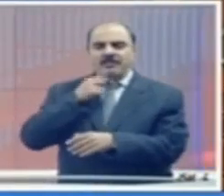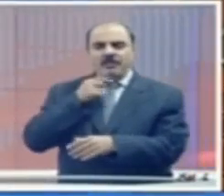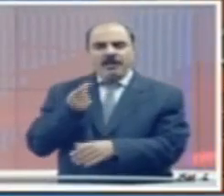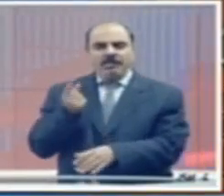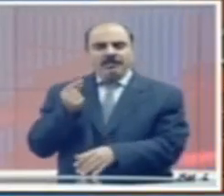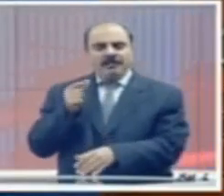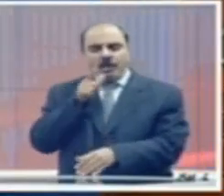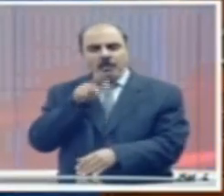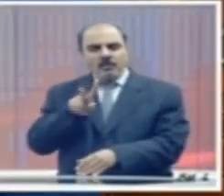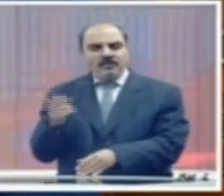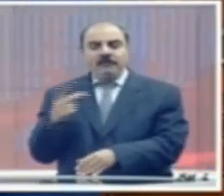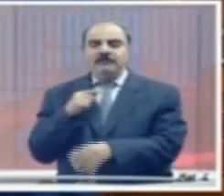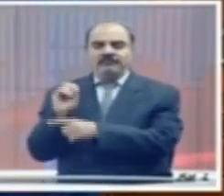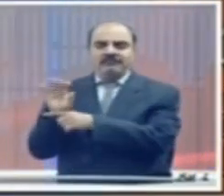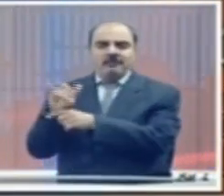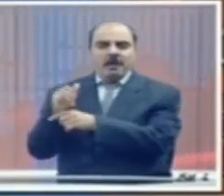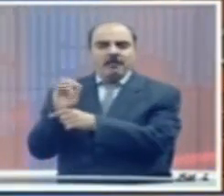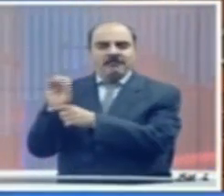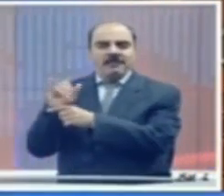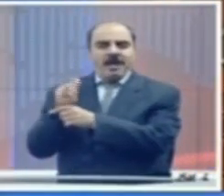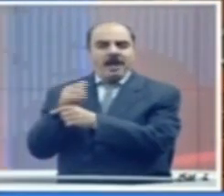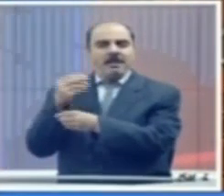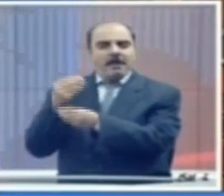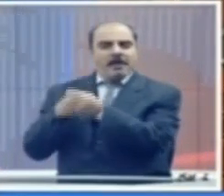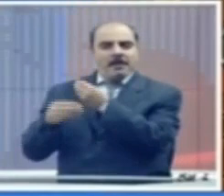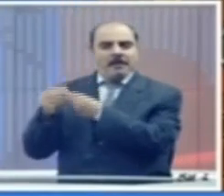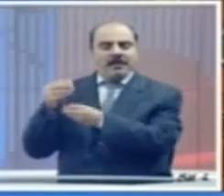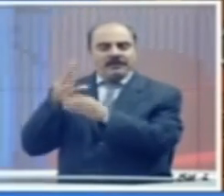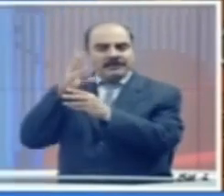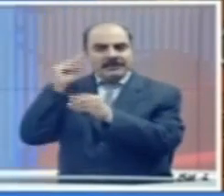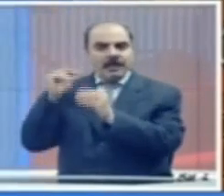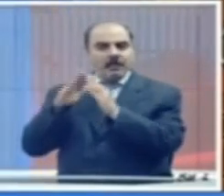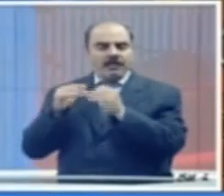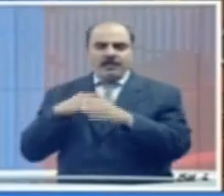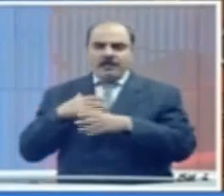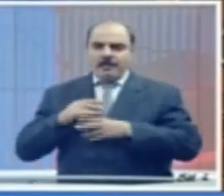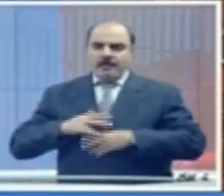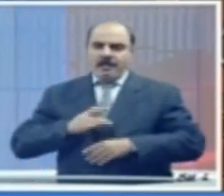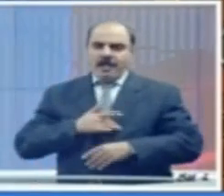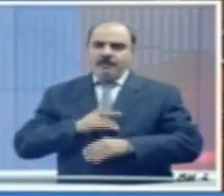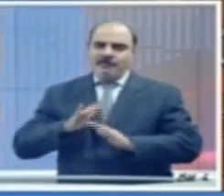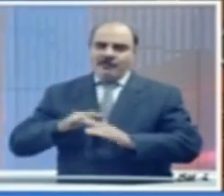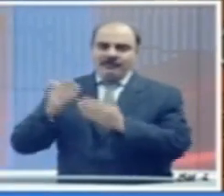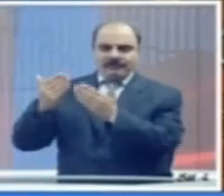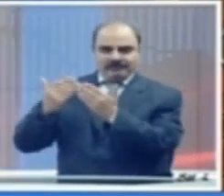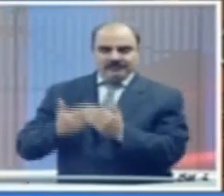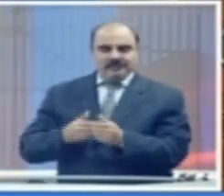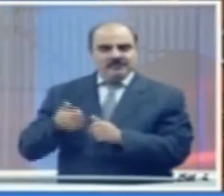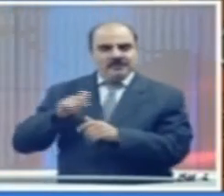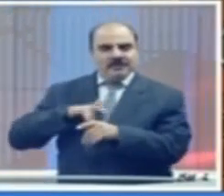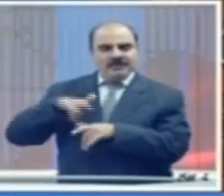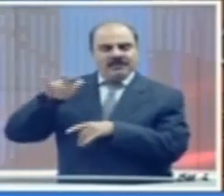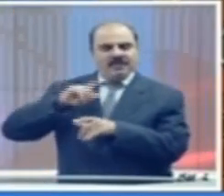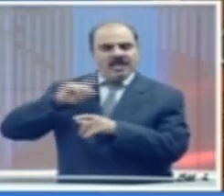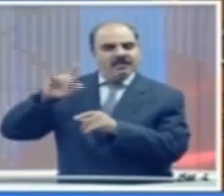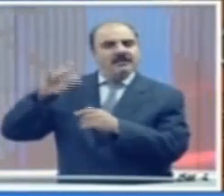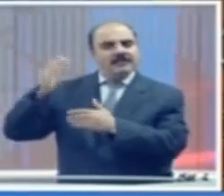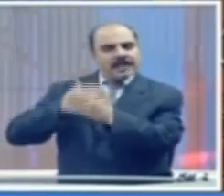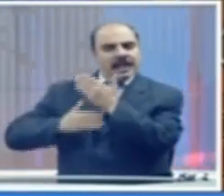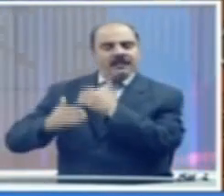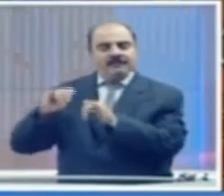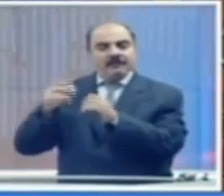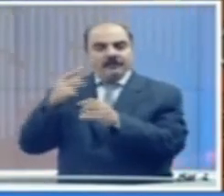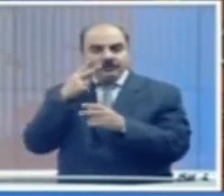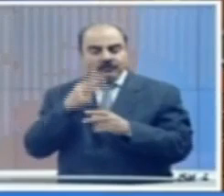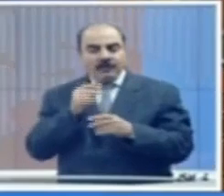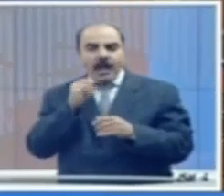الهجرة تحت رعاية الرئيس عبد الفتاح السيسي لترسيخ الهوية العربية والمصرية لدى أبناء المصريين المقيمين